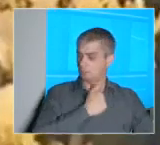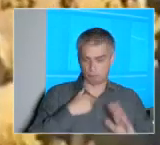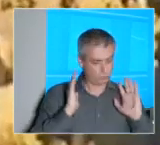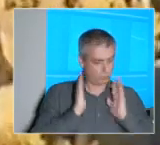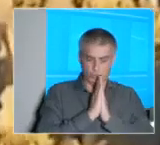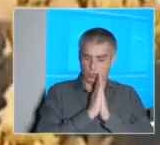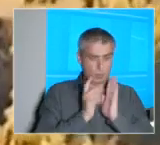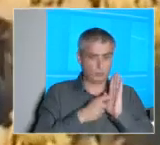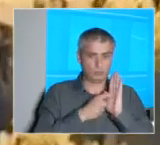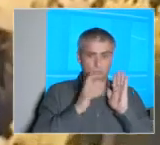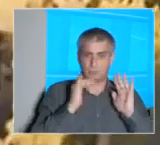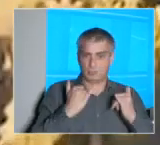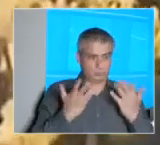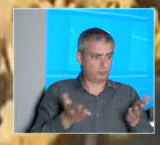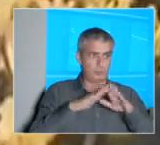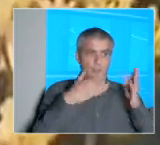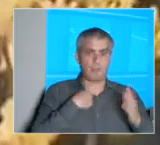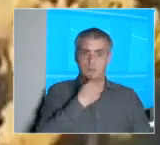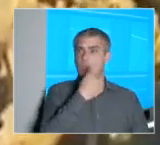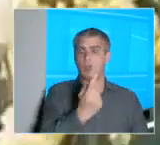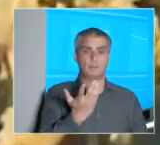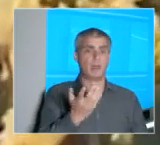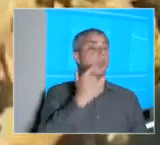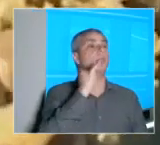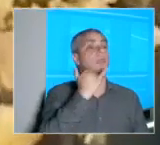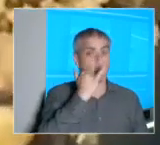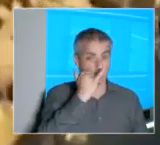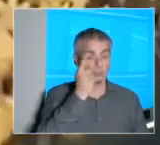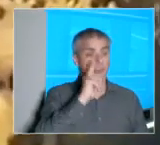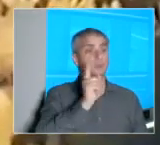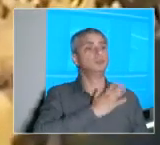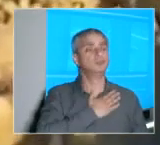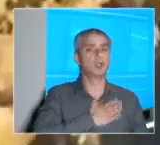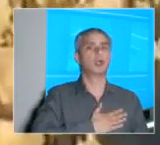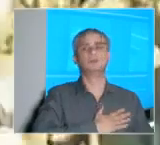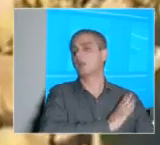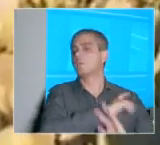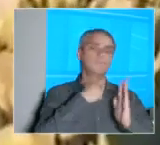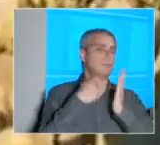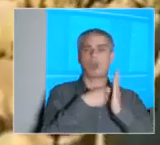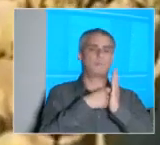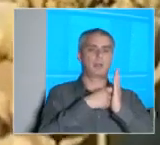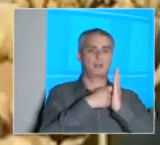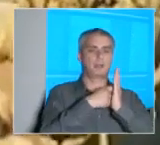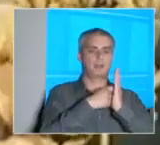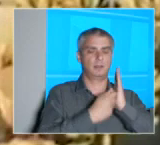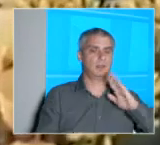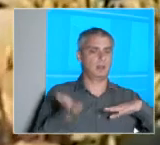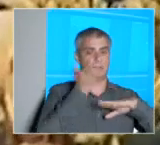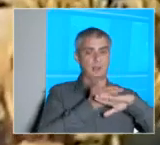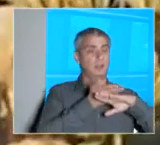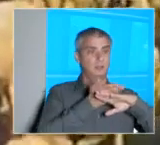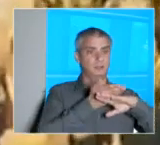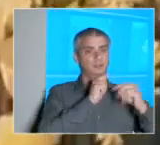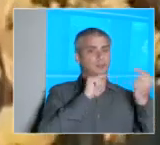אני גם עכשיו בבמה המכובדת הזאת אני אומר. נכון שיש מי שרוצה בכל מחיר לעלות על סדר היום